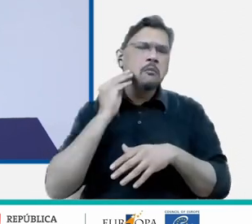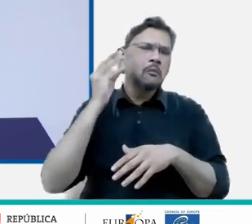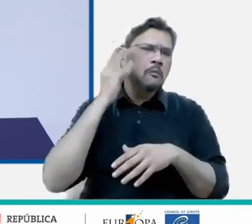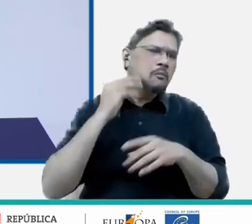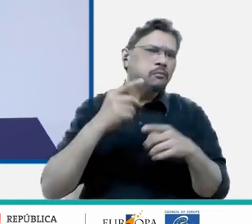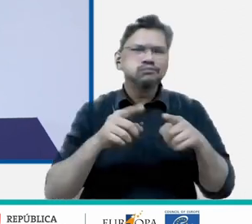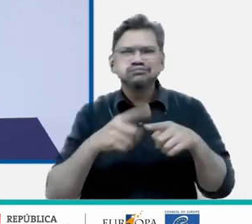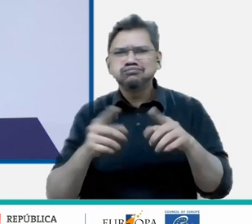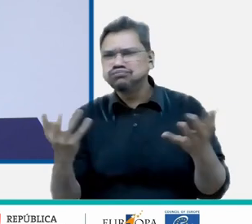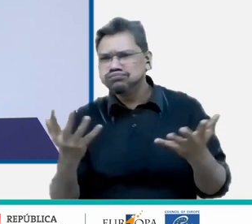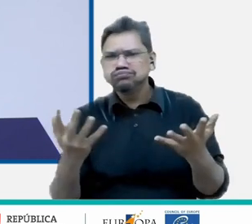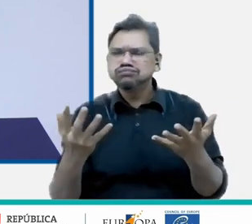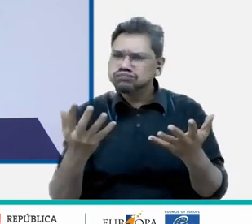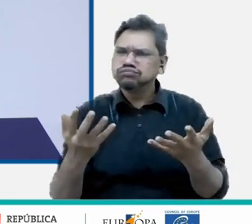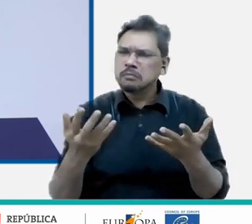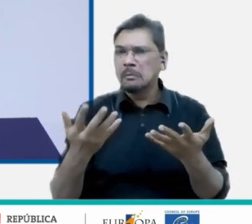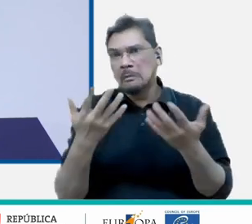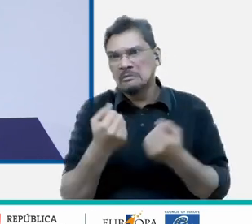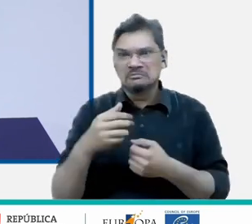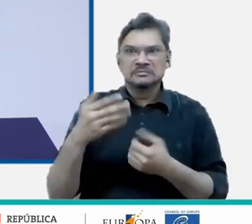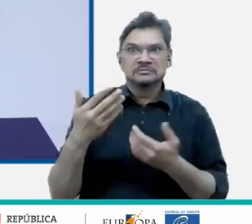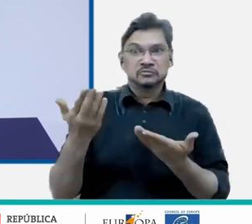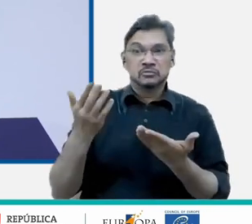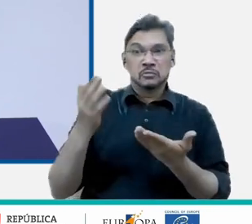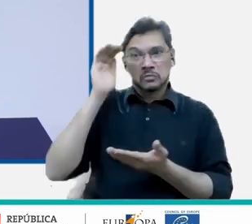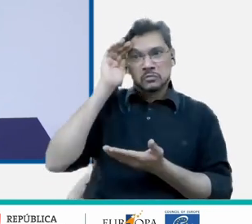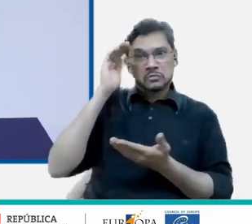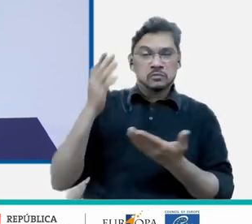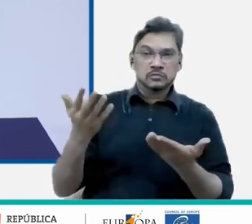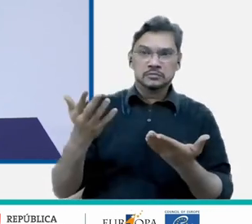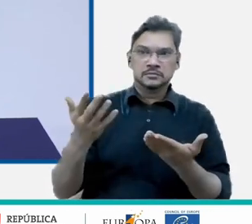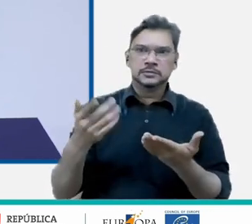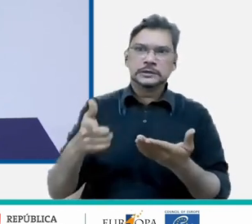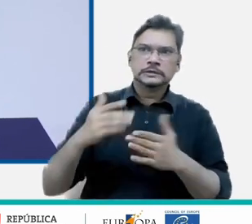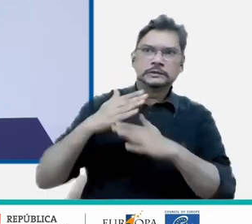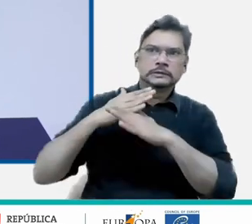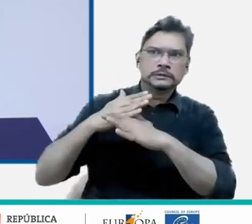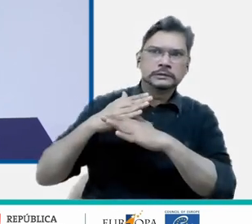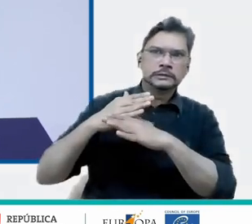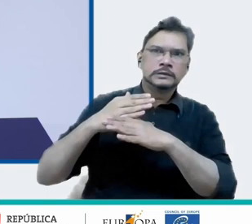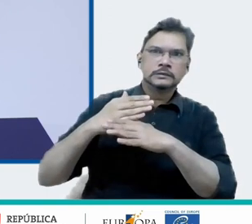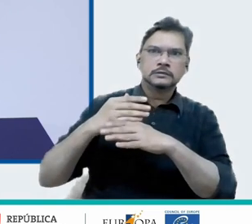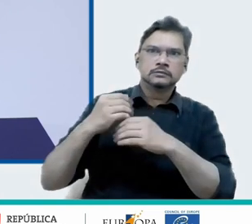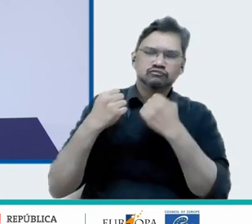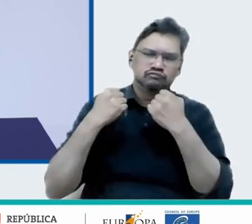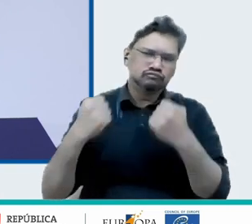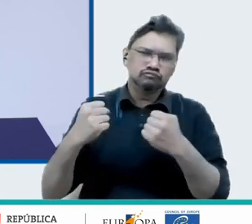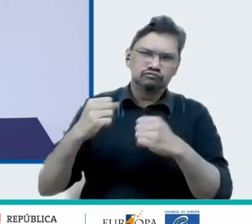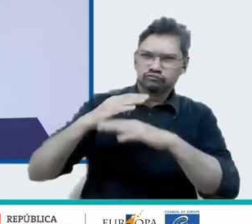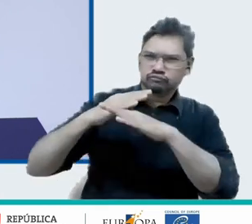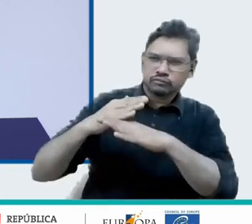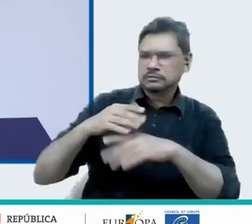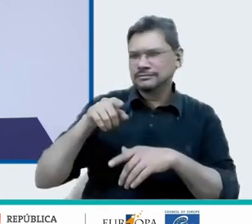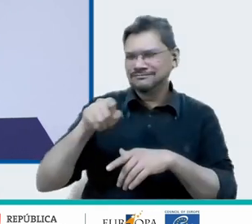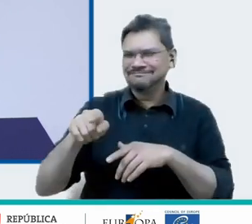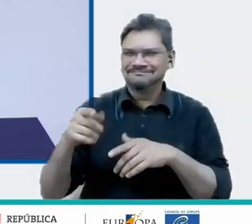Dursharb has done a resilient assessment. Can you tell us more about what the city is learning